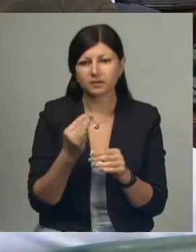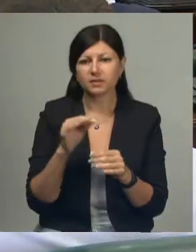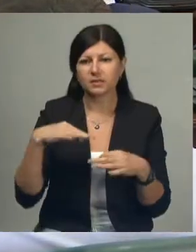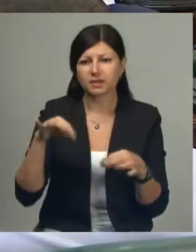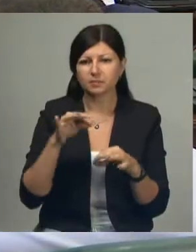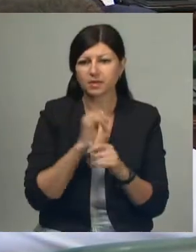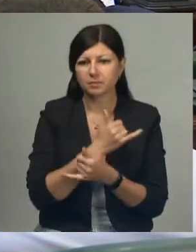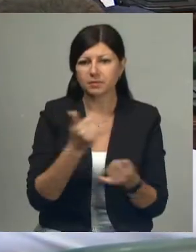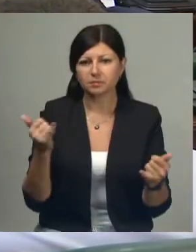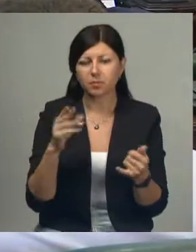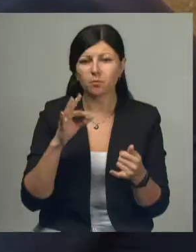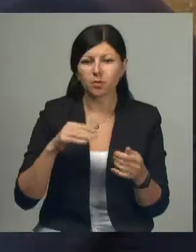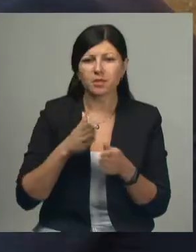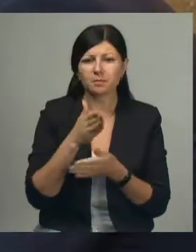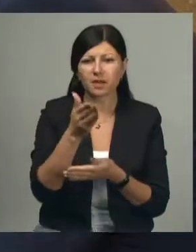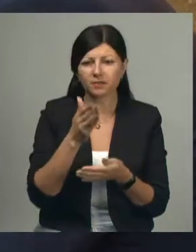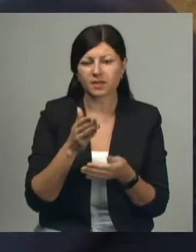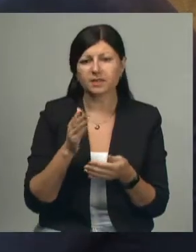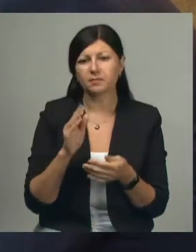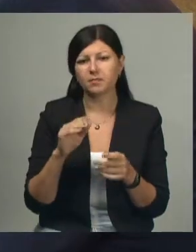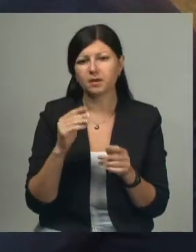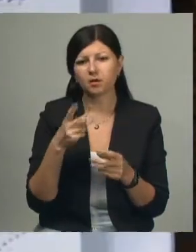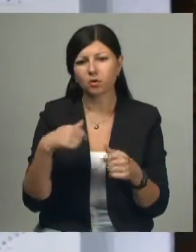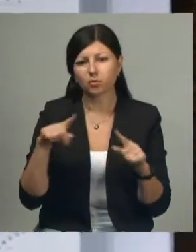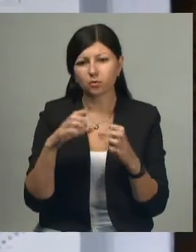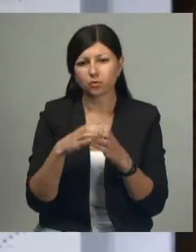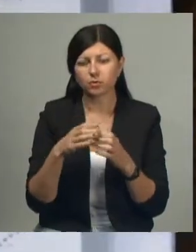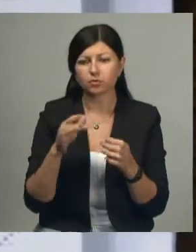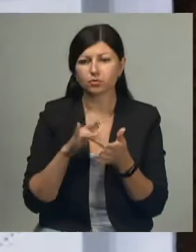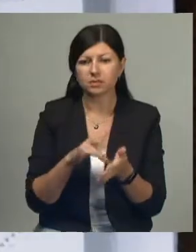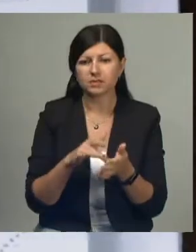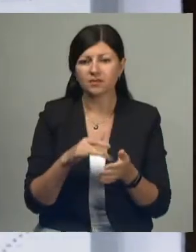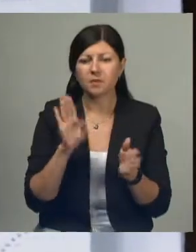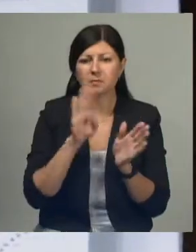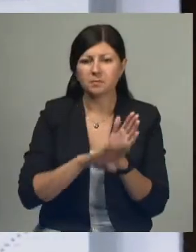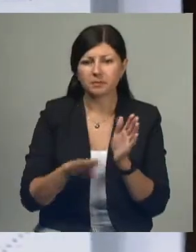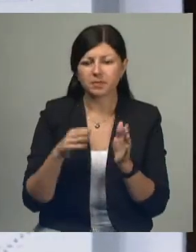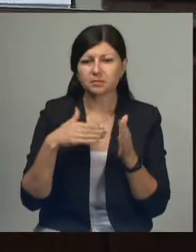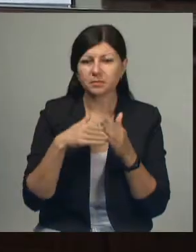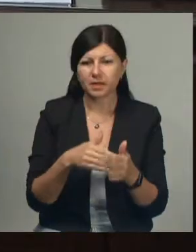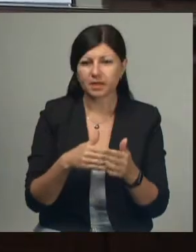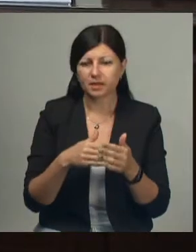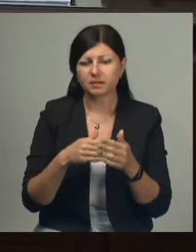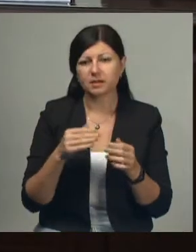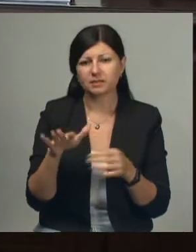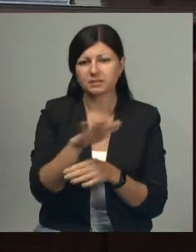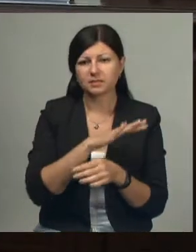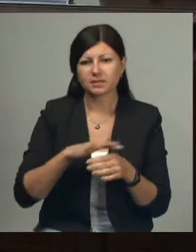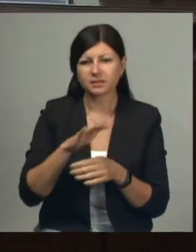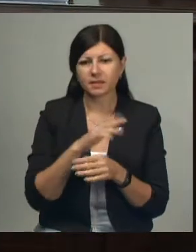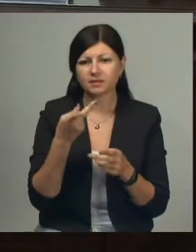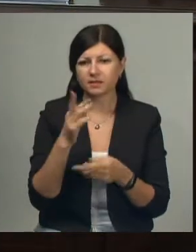транспортное обеспечение по направлениям организованных и неорганизованных групп туристов, безбарьерная среда для людей с ограниченными